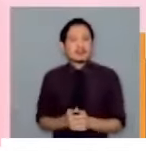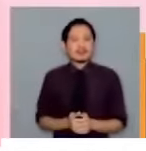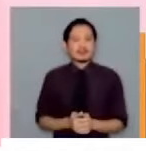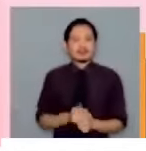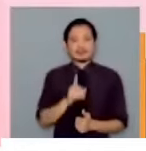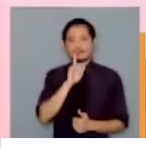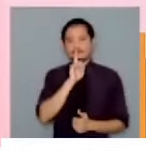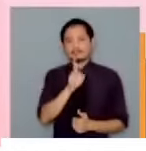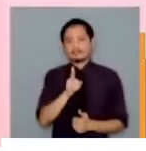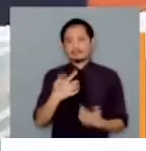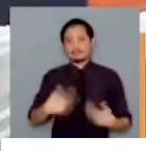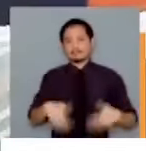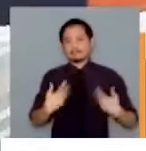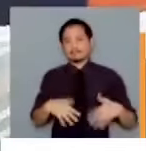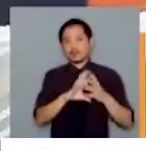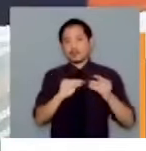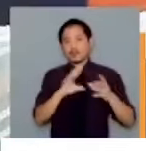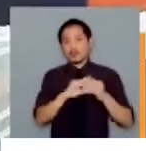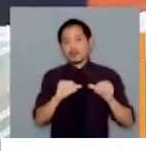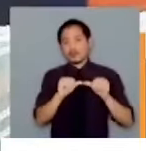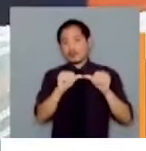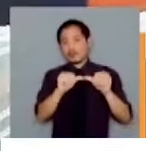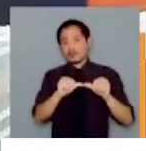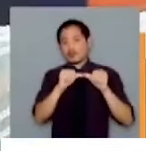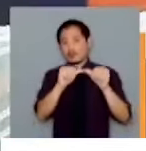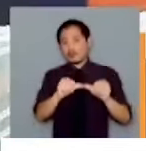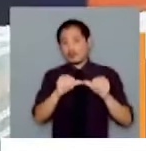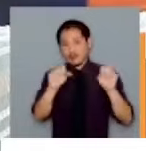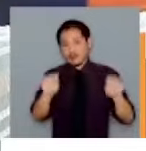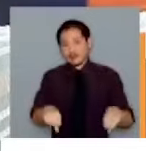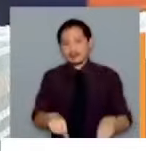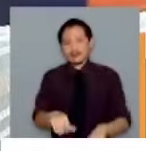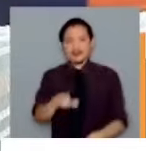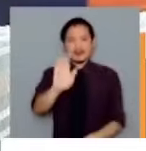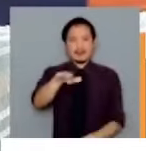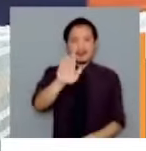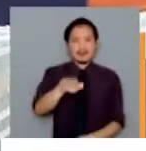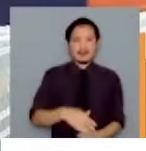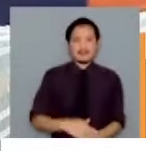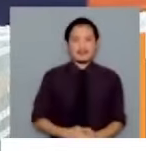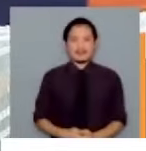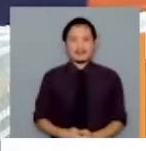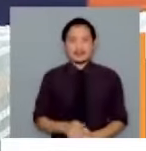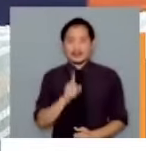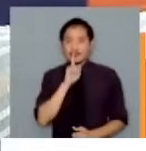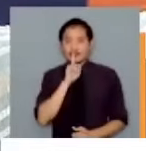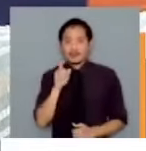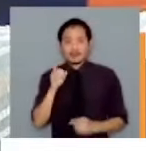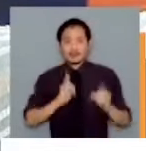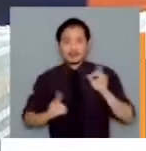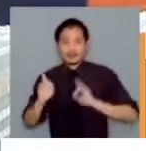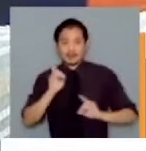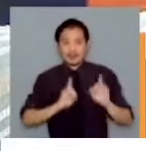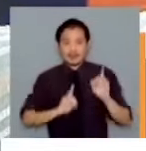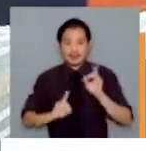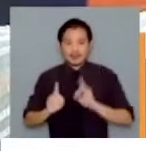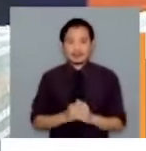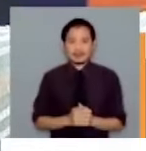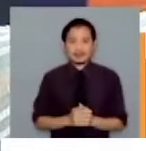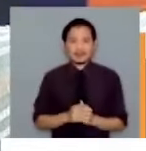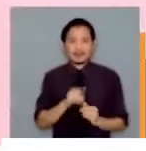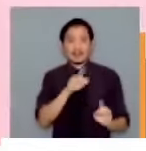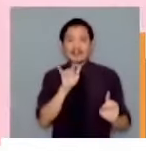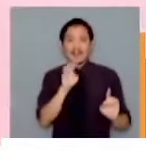makatotohanan. Oo, Kim, ha? Pero, may career ka dyan. Mga kapuso, characters lang po nila yan, yes, ha? Hindi talaga scammer si Kim. Po,